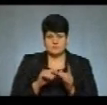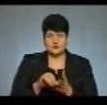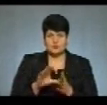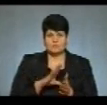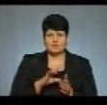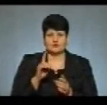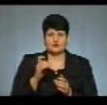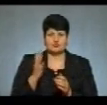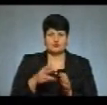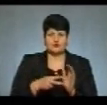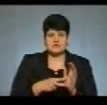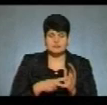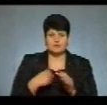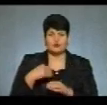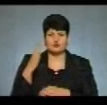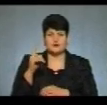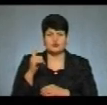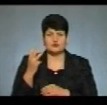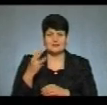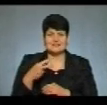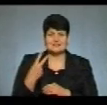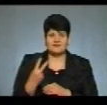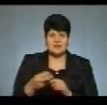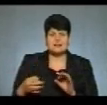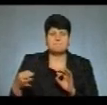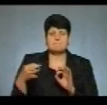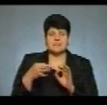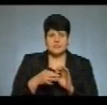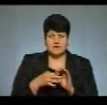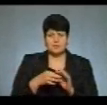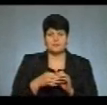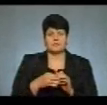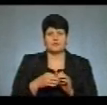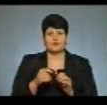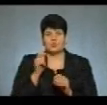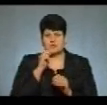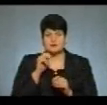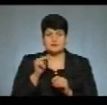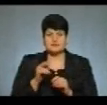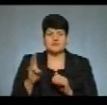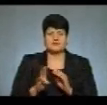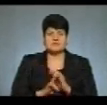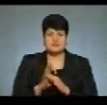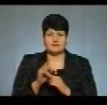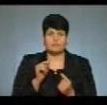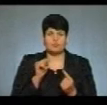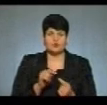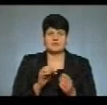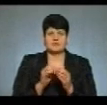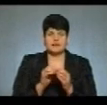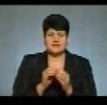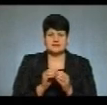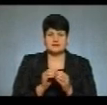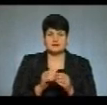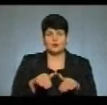чоловік, голосували 132 за приєднання до Української православної церкви, проти 10 і